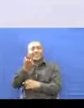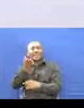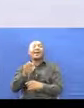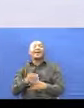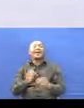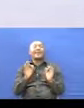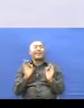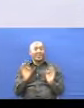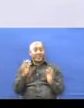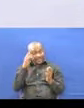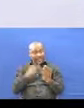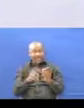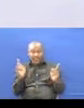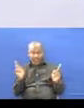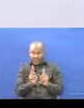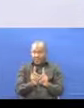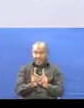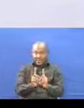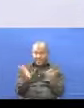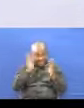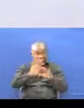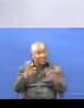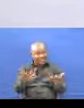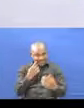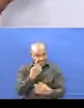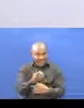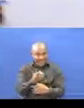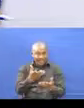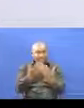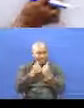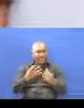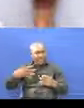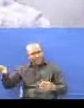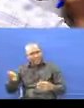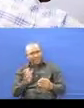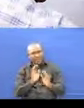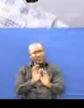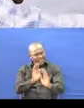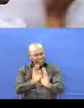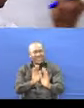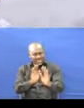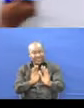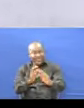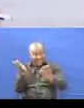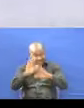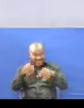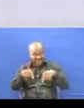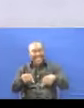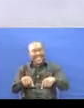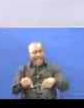kifupi sasa, tunafanya namna. So unaona tumeshamaliza sasa. Umetaka kuinuka, nimekwambia subiri kidogo.